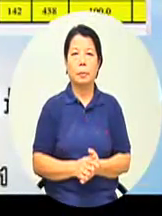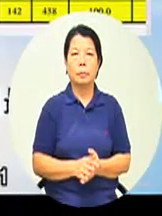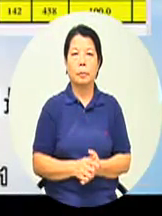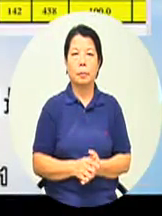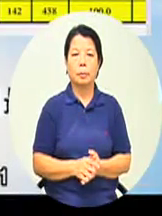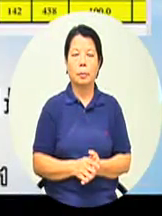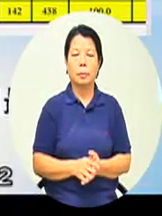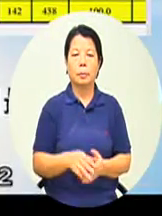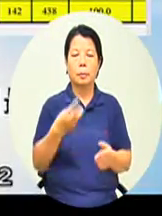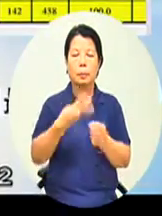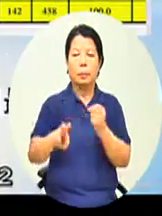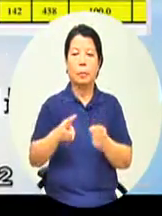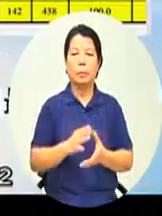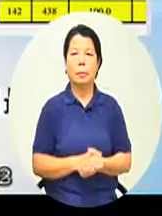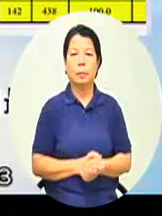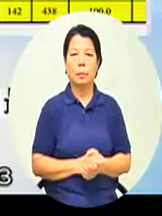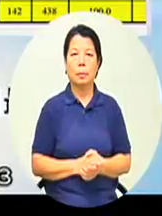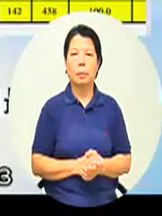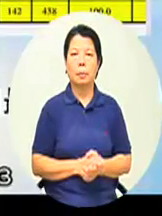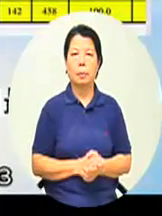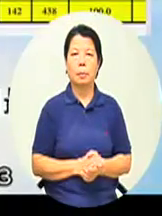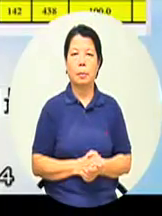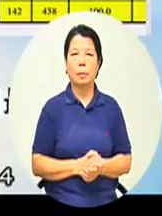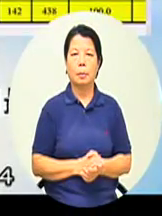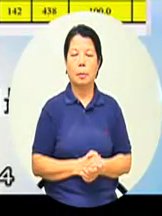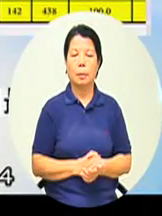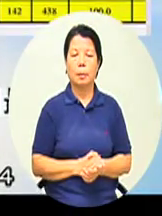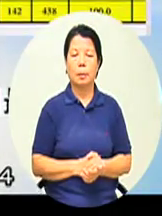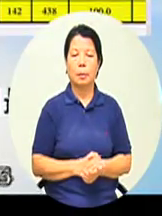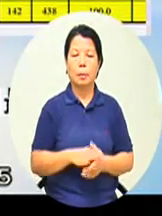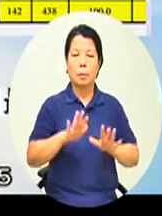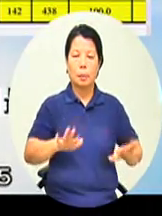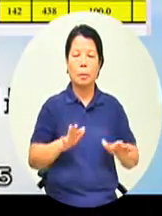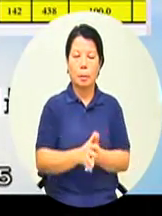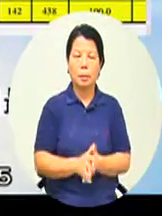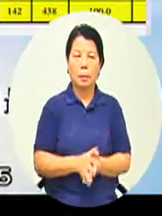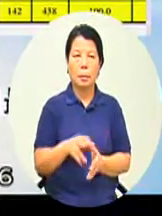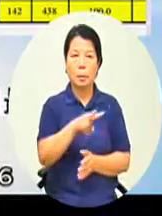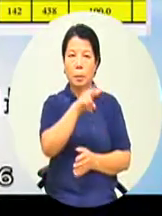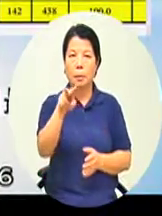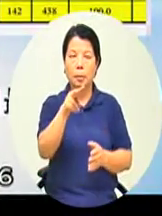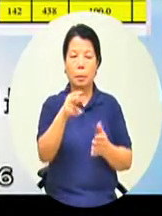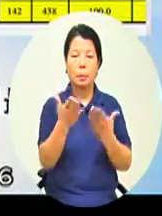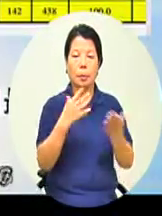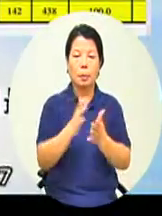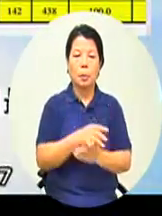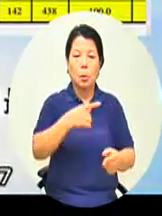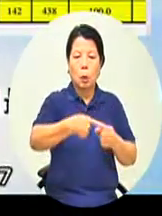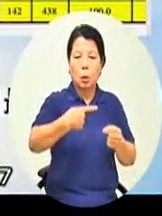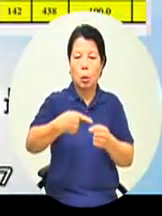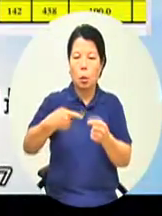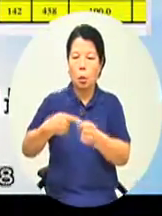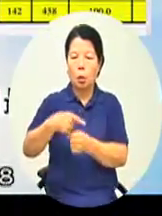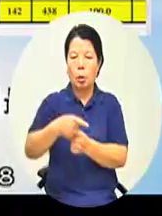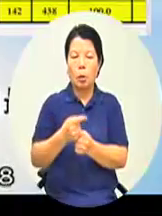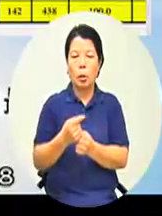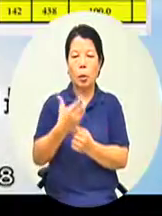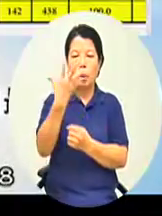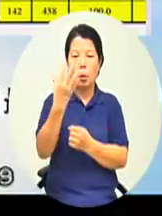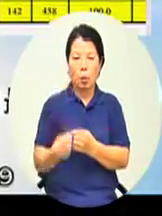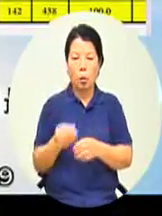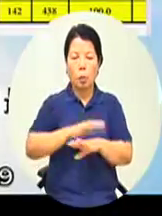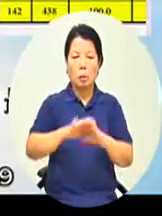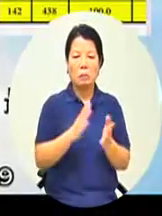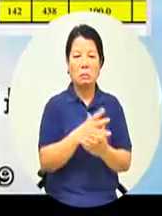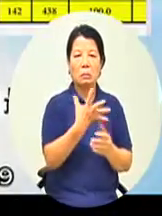个三分钟。 喂，好，那所以我们可以看到，虽然就说逐年慢慢的稍微下降，但是数据也都一